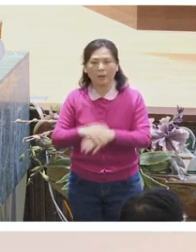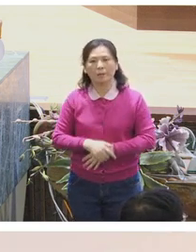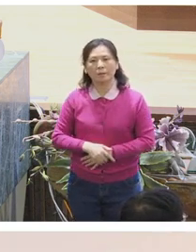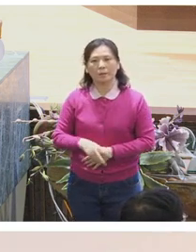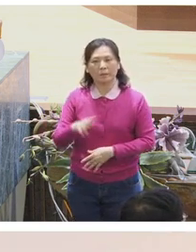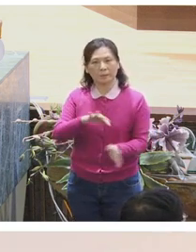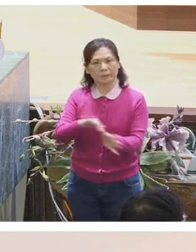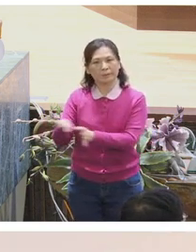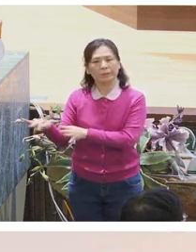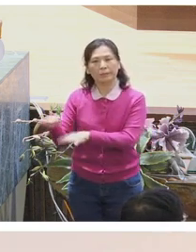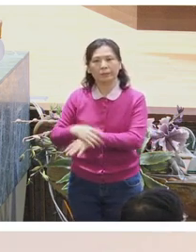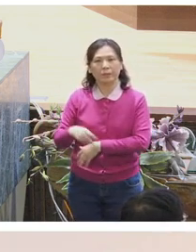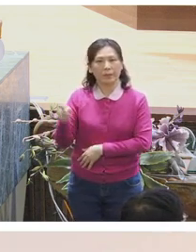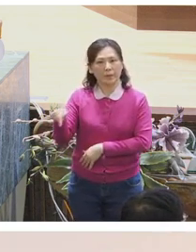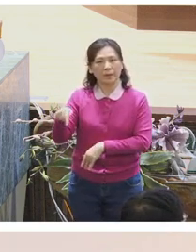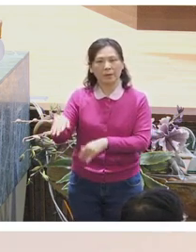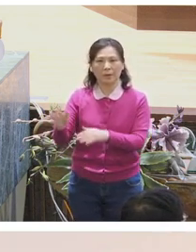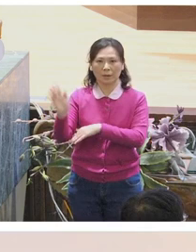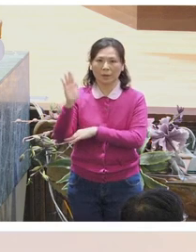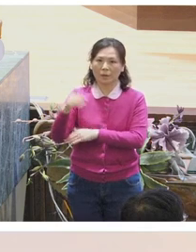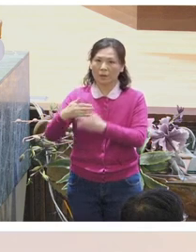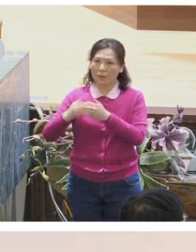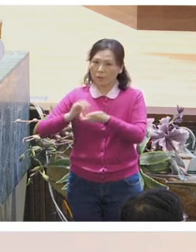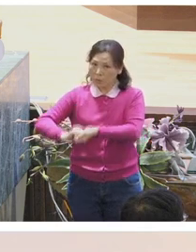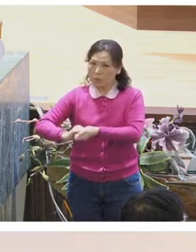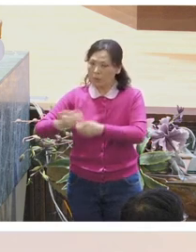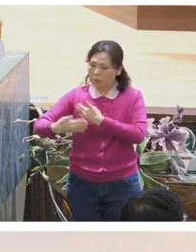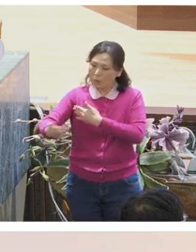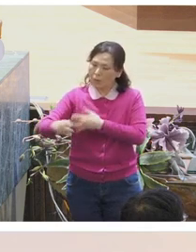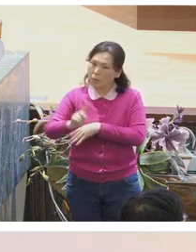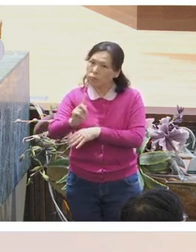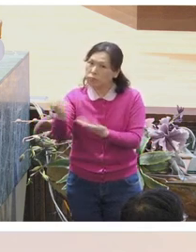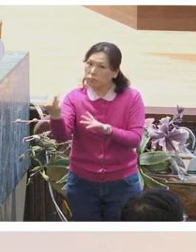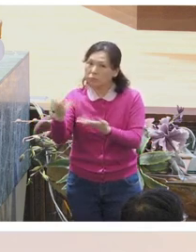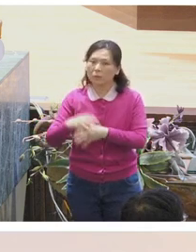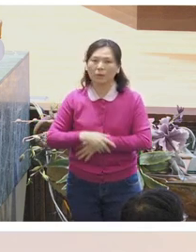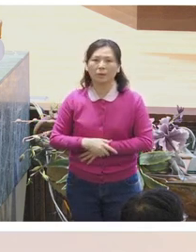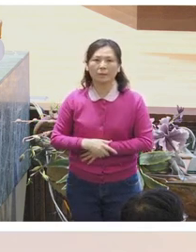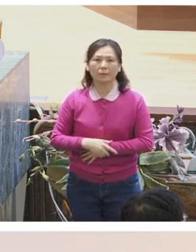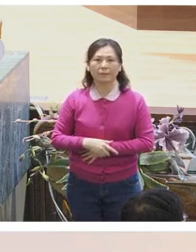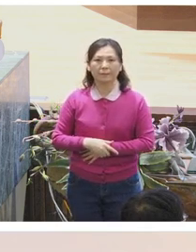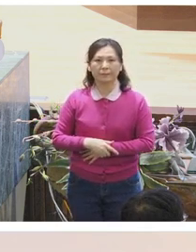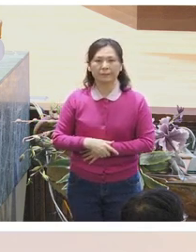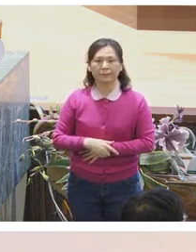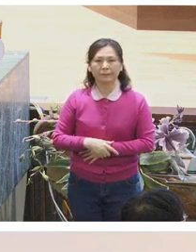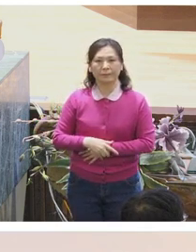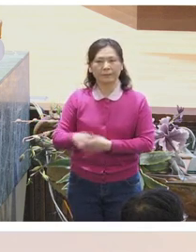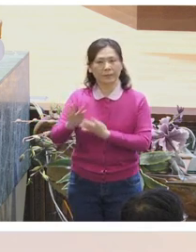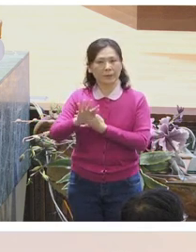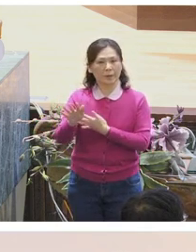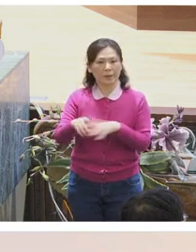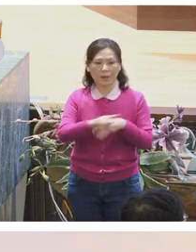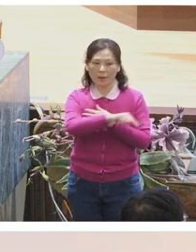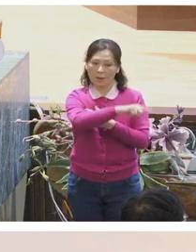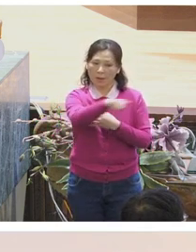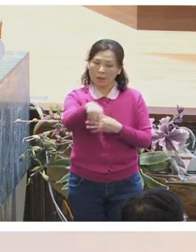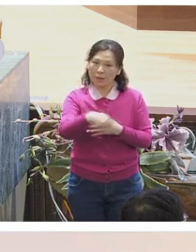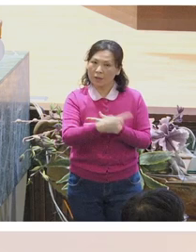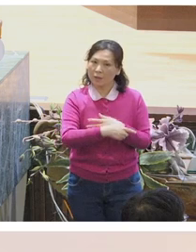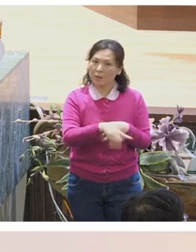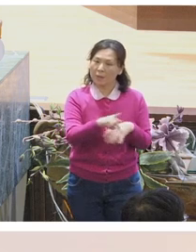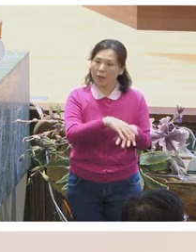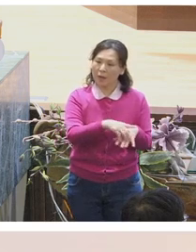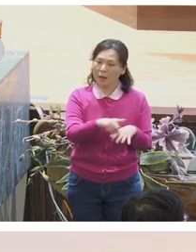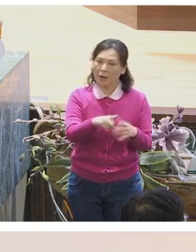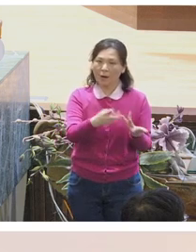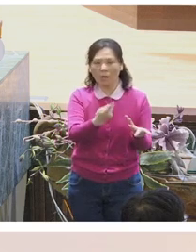是说那个决策的过程是怎么样形成，然后这个其他的声音在什么样的时候可以